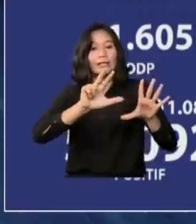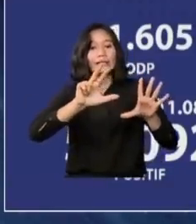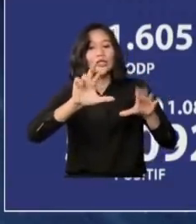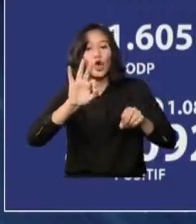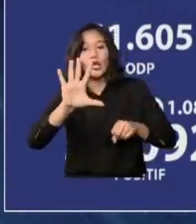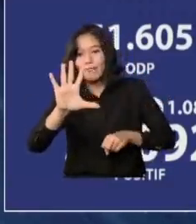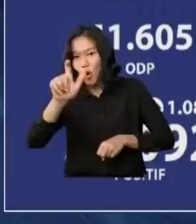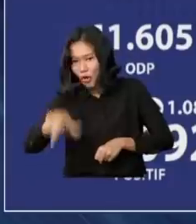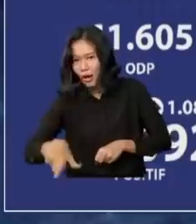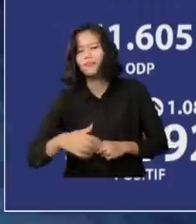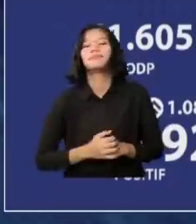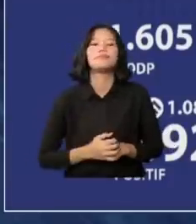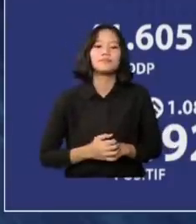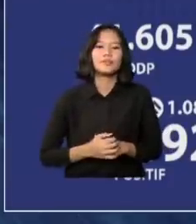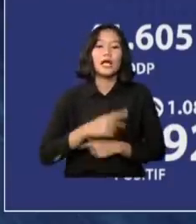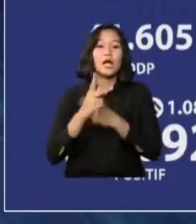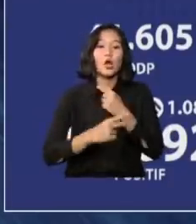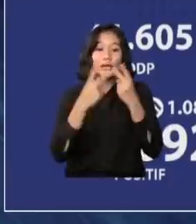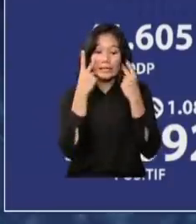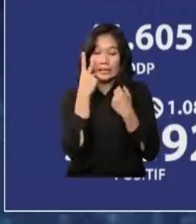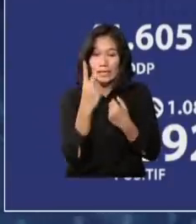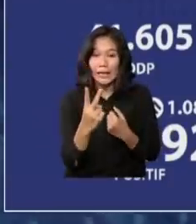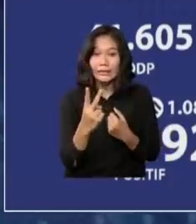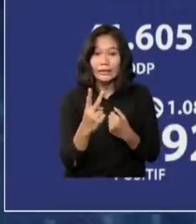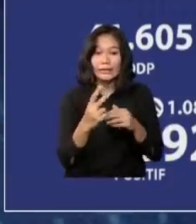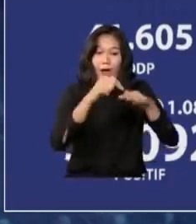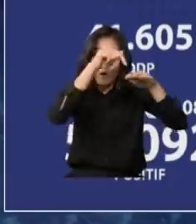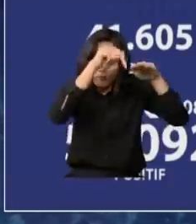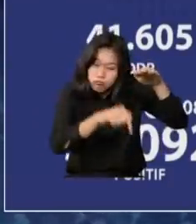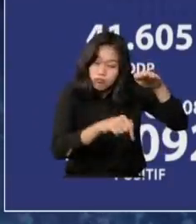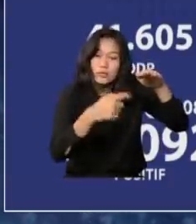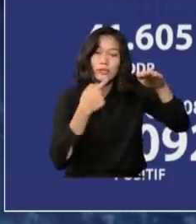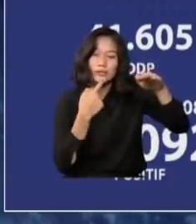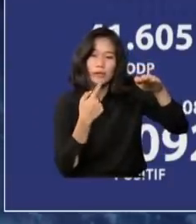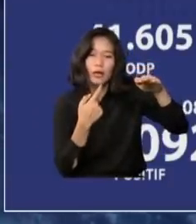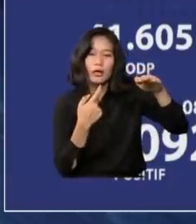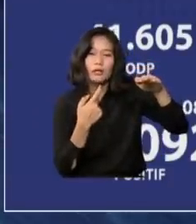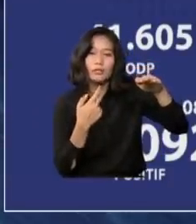2.805 orang. Kalau kemudian kita mencoba lebih mendalami tentang